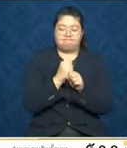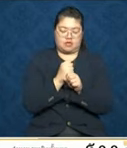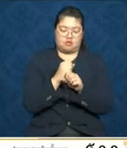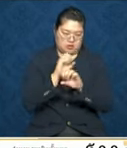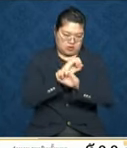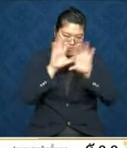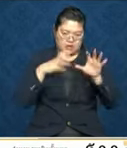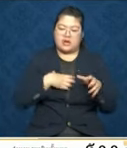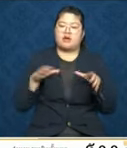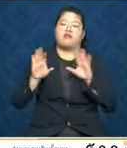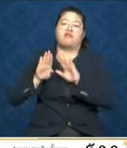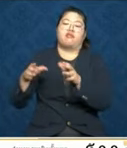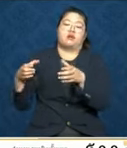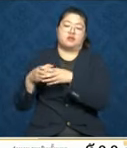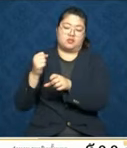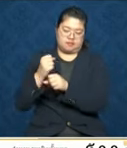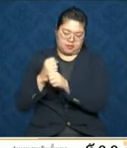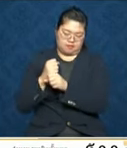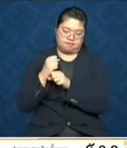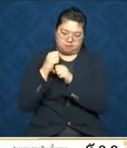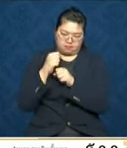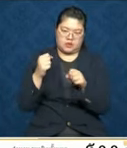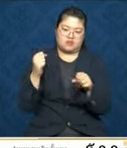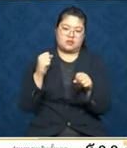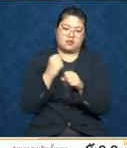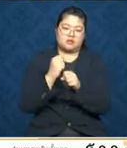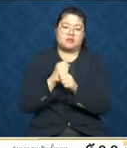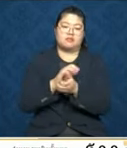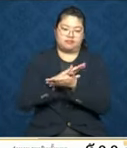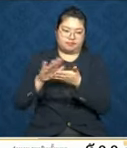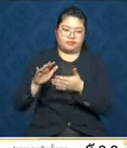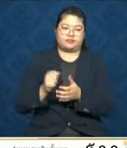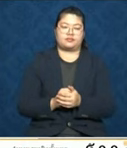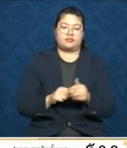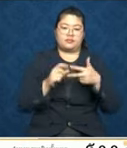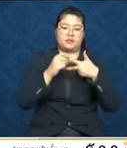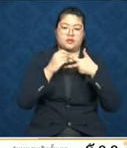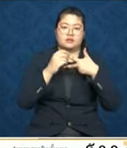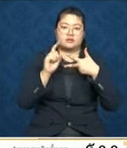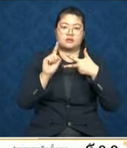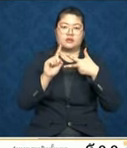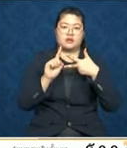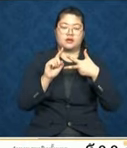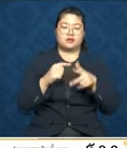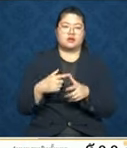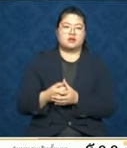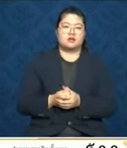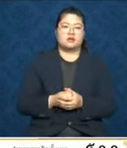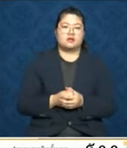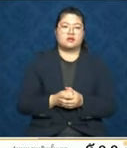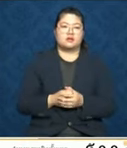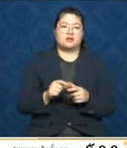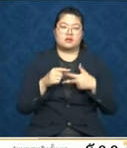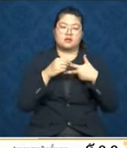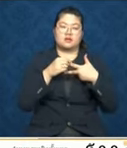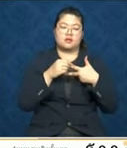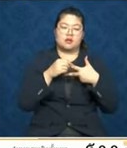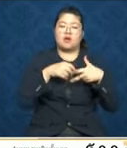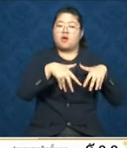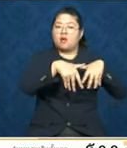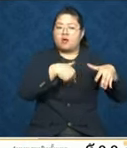ที่เกี่ยวข้องเร่งดำเนินการด้วยค่ะประการต่อมานะคะในพื้นที่เดียวกันนะคะย้อนกลับไปค่ะประชาชนจ่ายค่าร